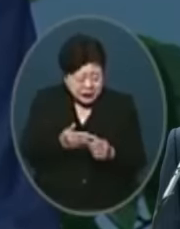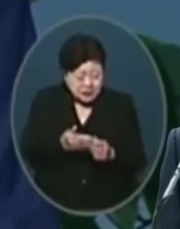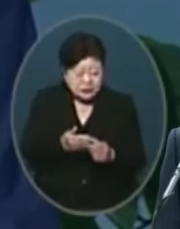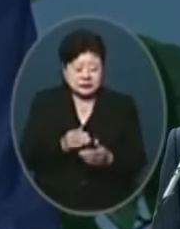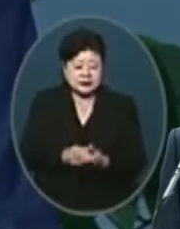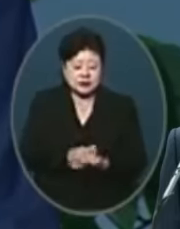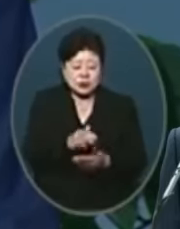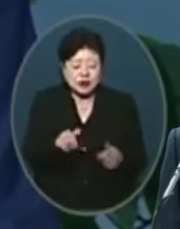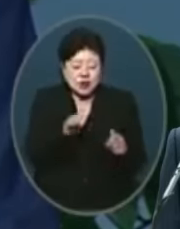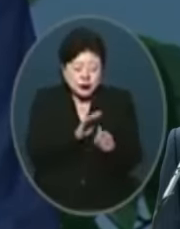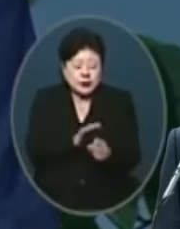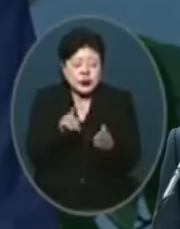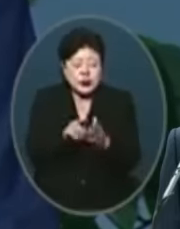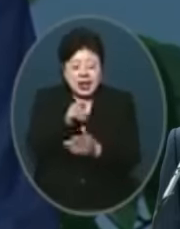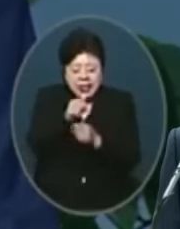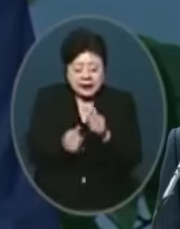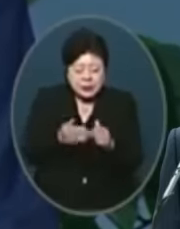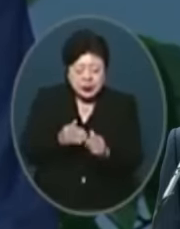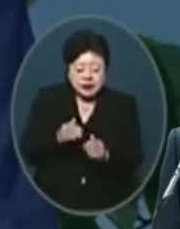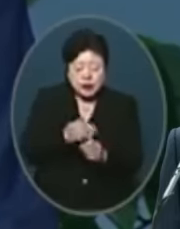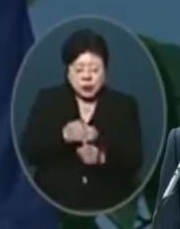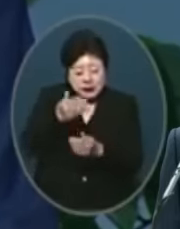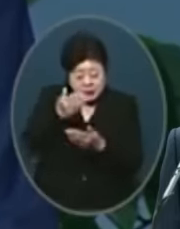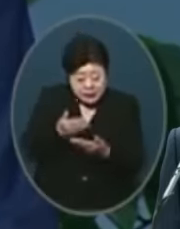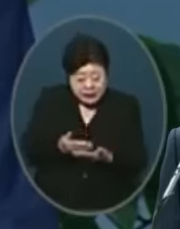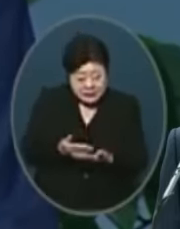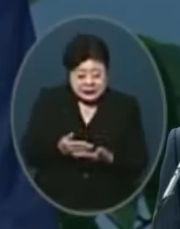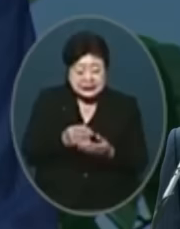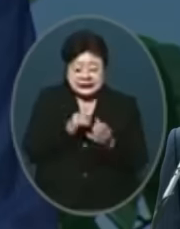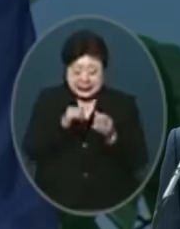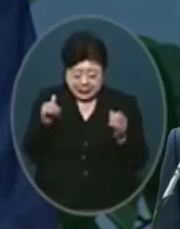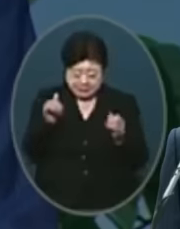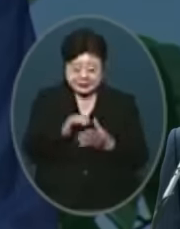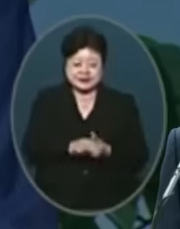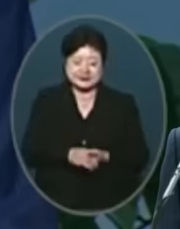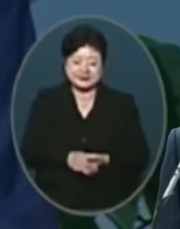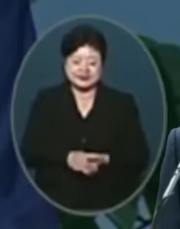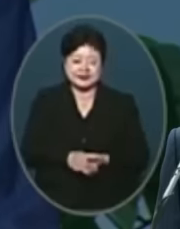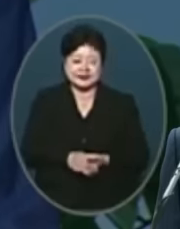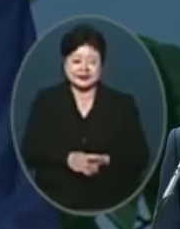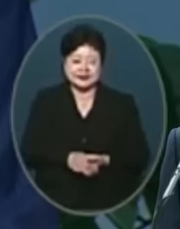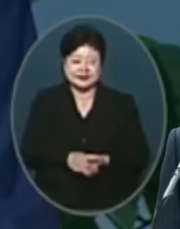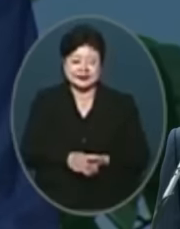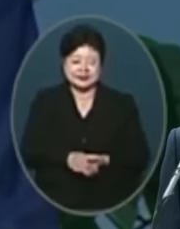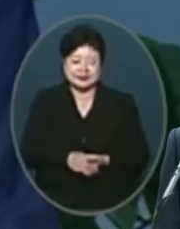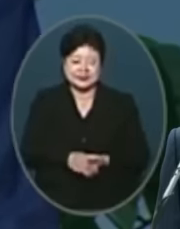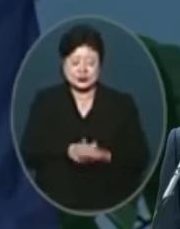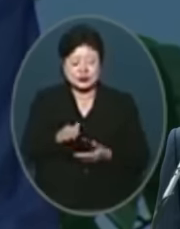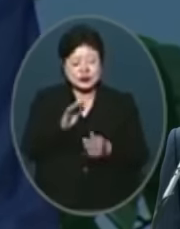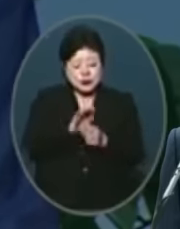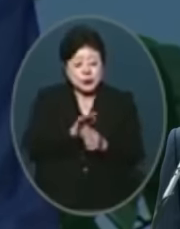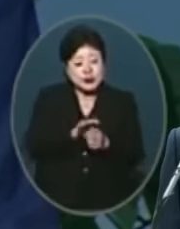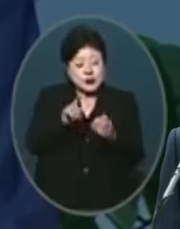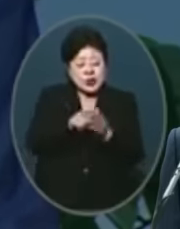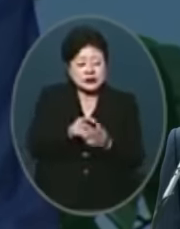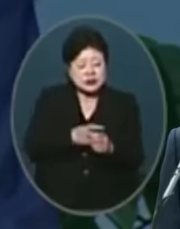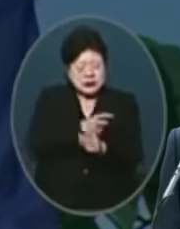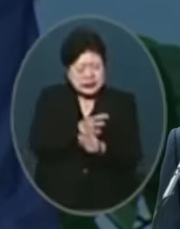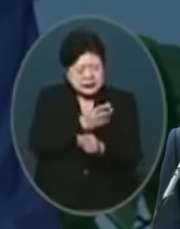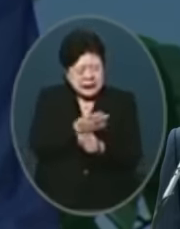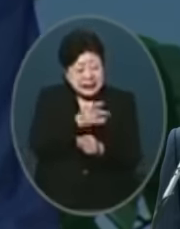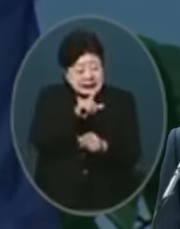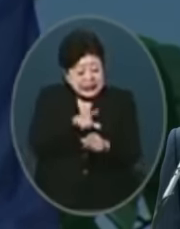보혜사는 우리를 돕기 위해서 하나님께로부터 보내심을 받은 사람이라는 것입니다. 우리를 돕기 위해서